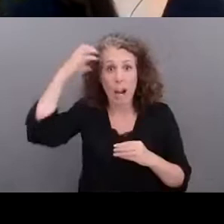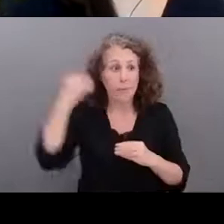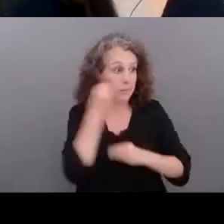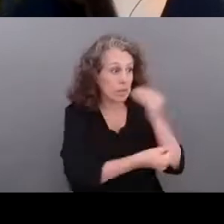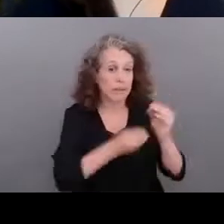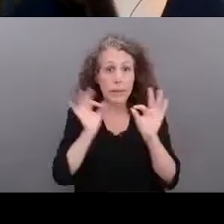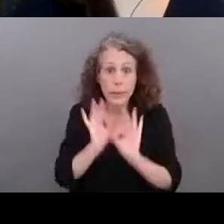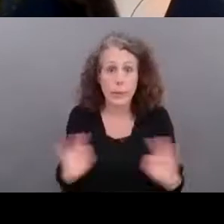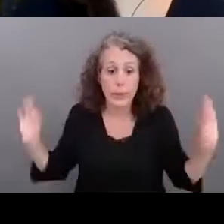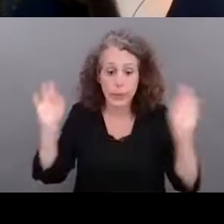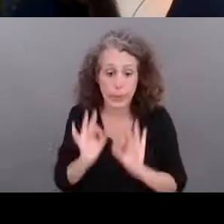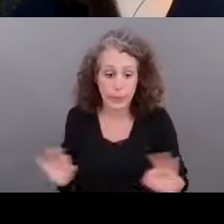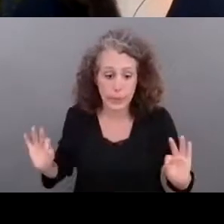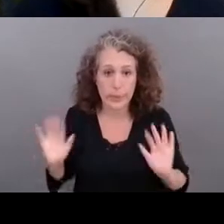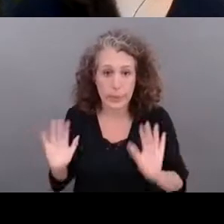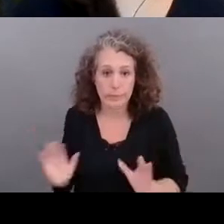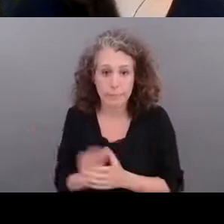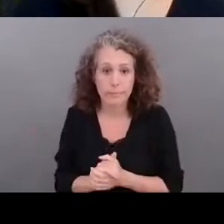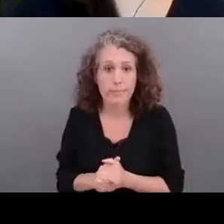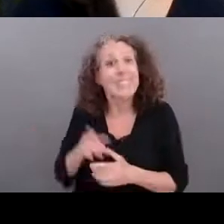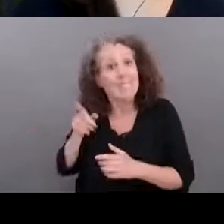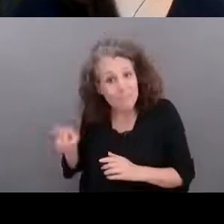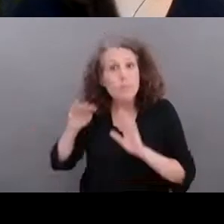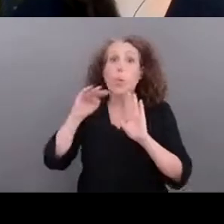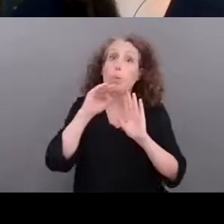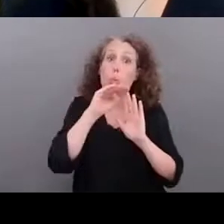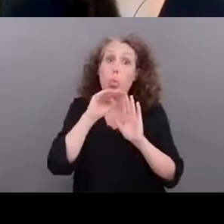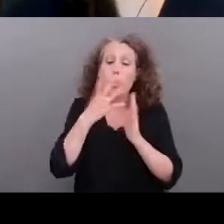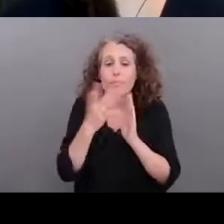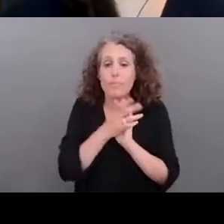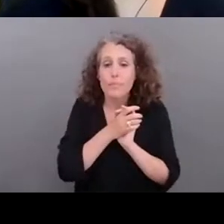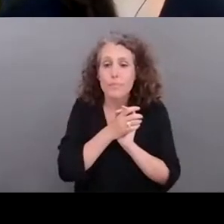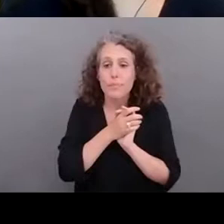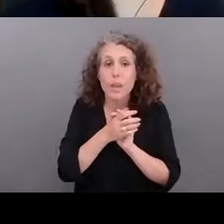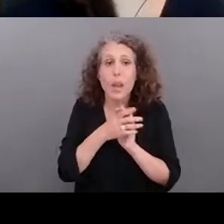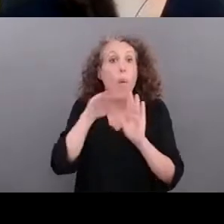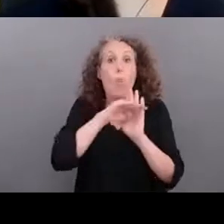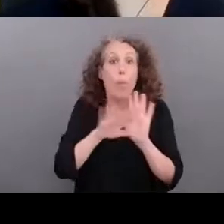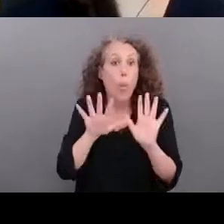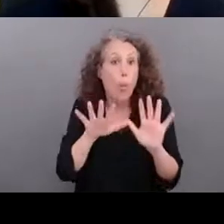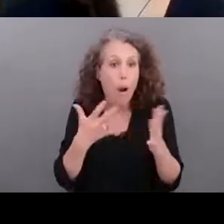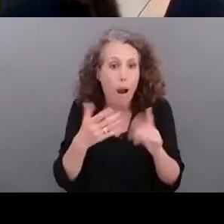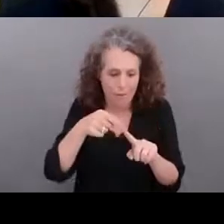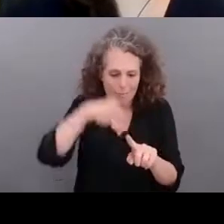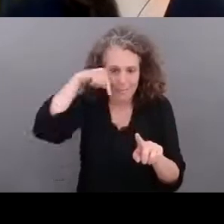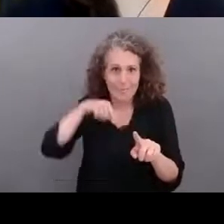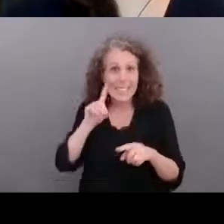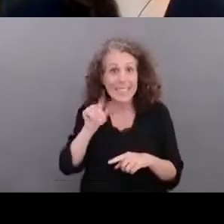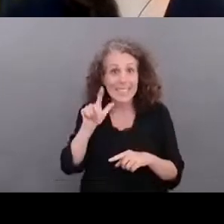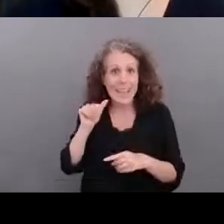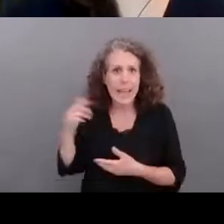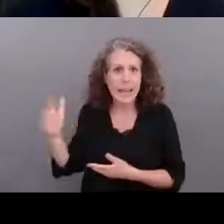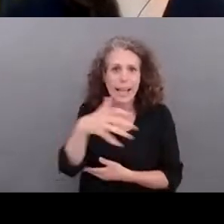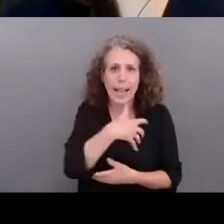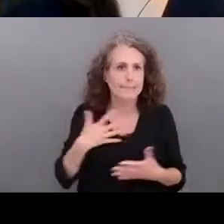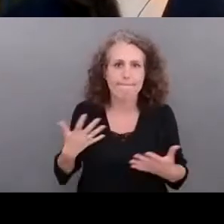Ensuite, difficulté de l'accès aux programmes de protection sociale.